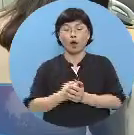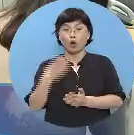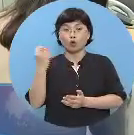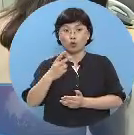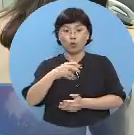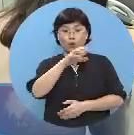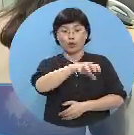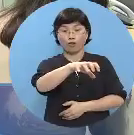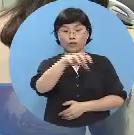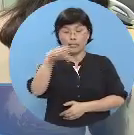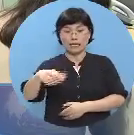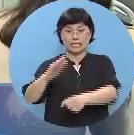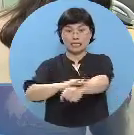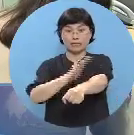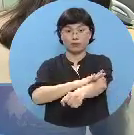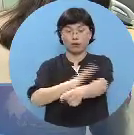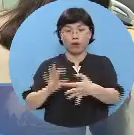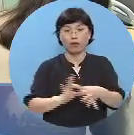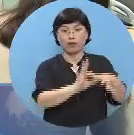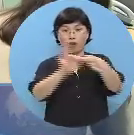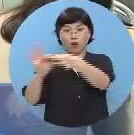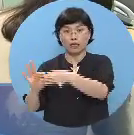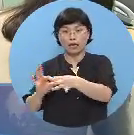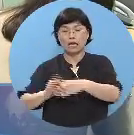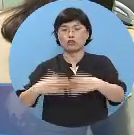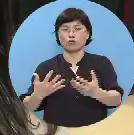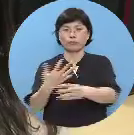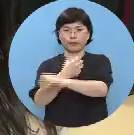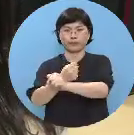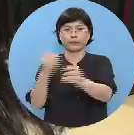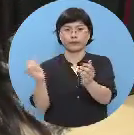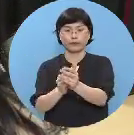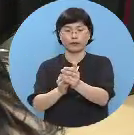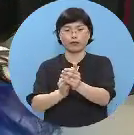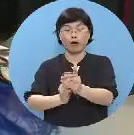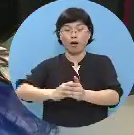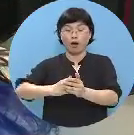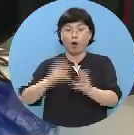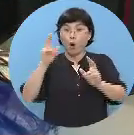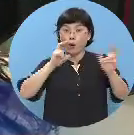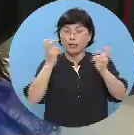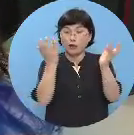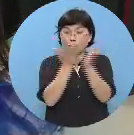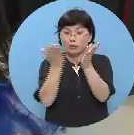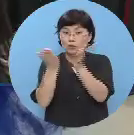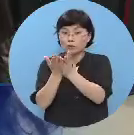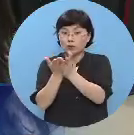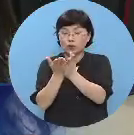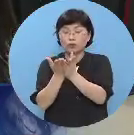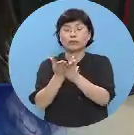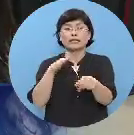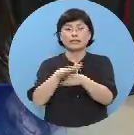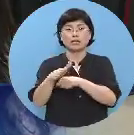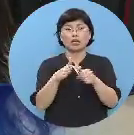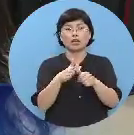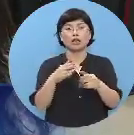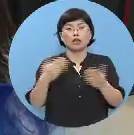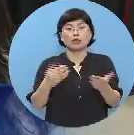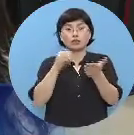그리고 현장실습 연계한 취업약정을 체결하고 강소기업 맞춤형 취업준비만을